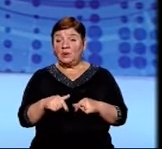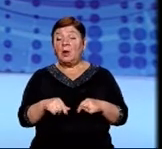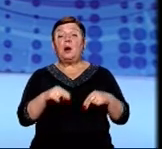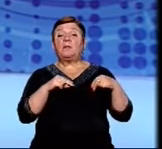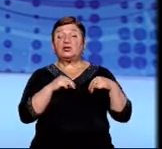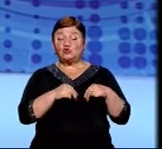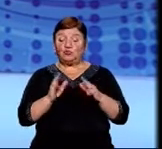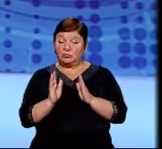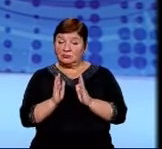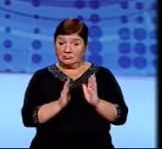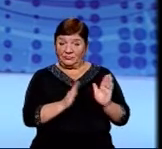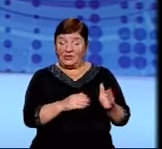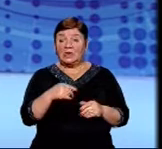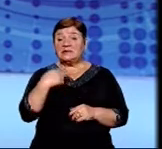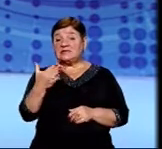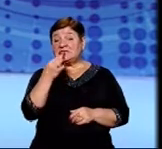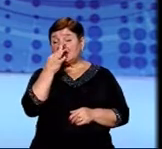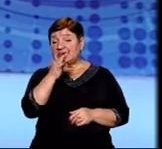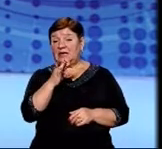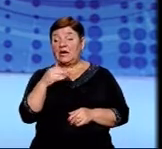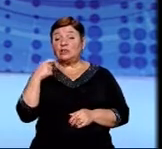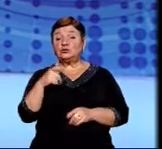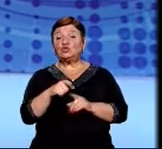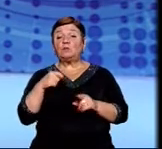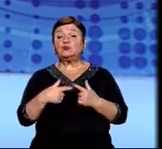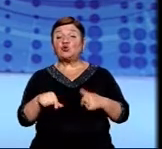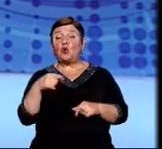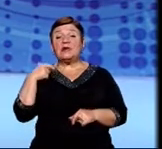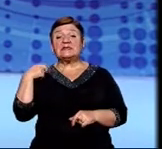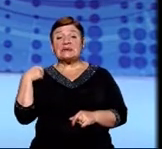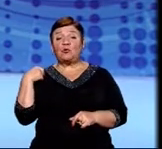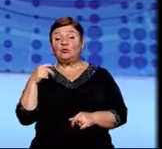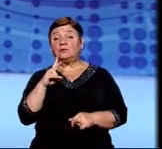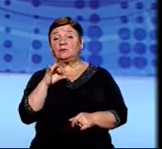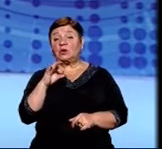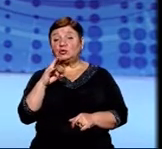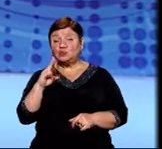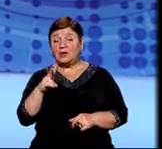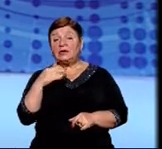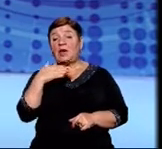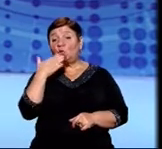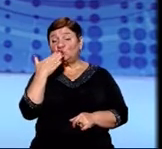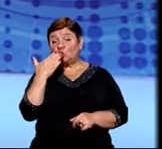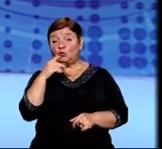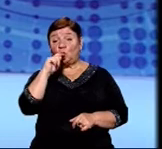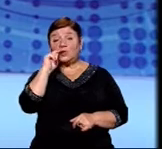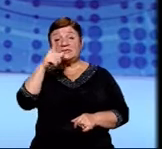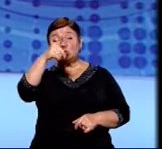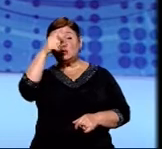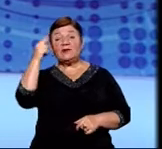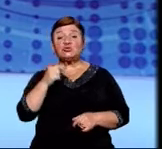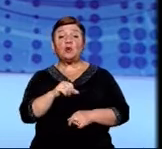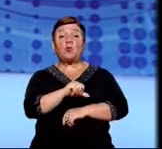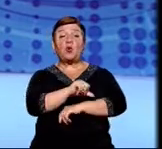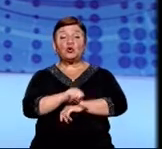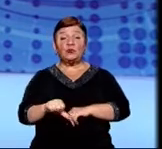режимі. Про це сказала речниця Чопського прикордонного загону Ольга Тричук. Яка ситуація на КПП «Ужгород» на українсько-словацькому